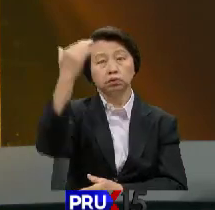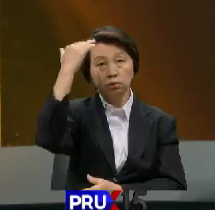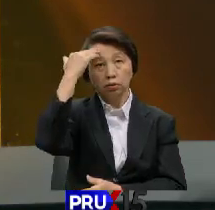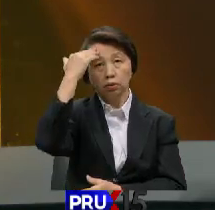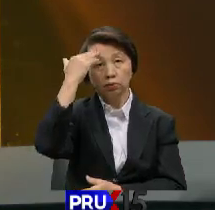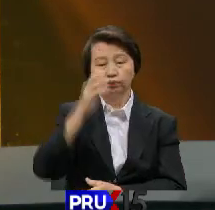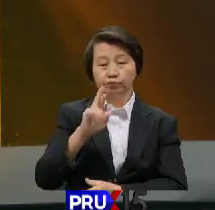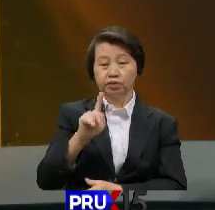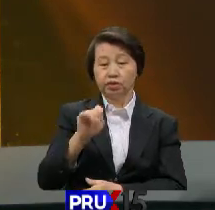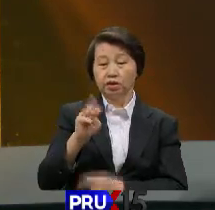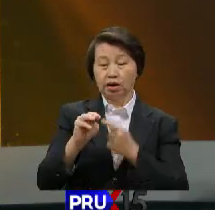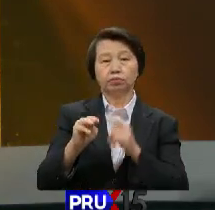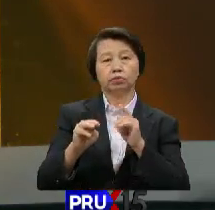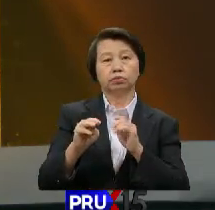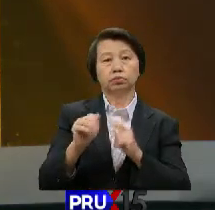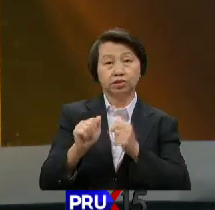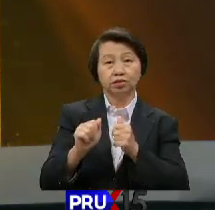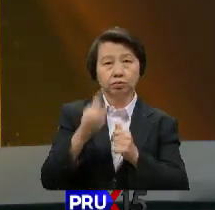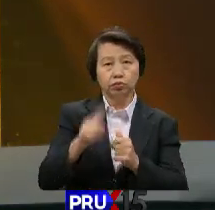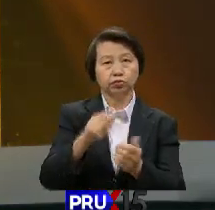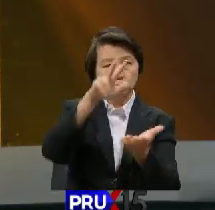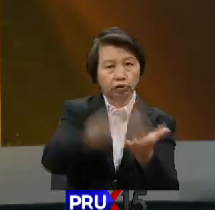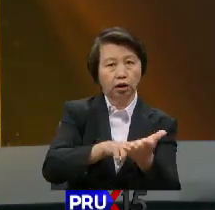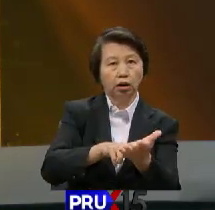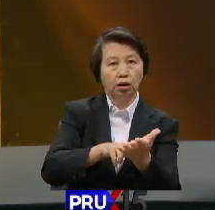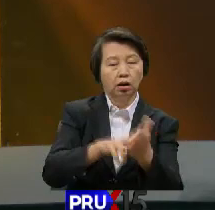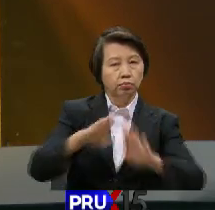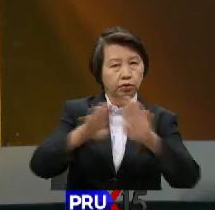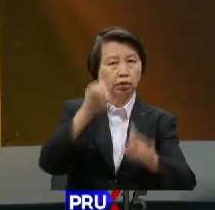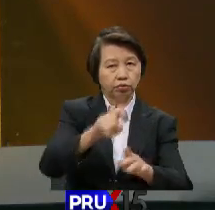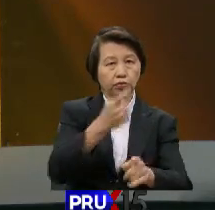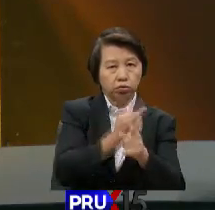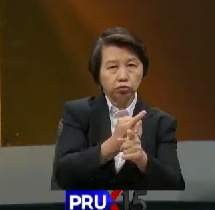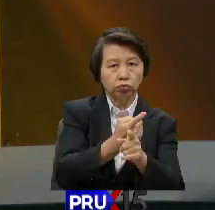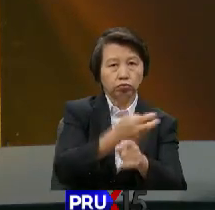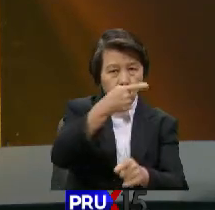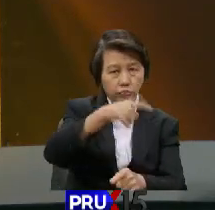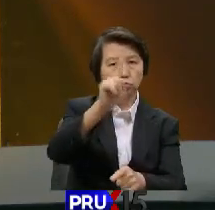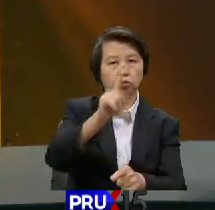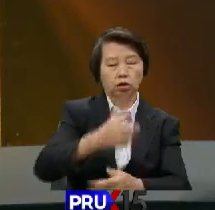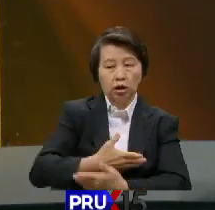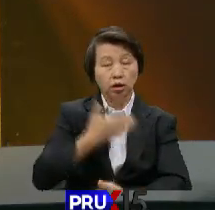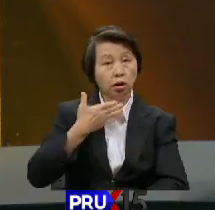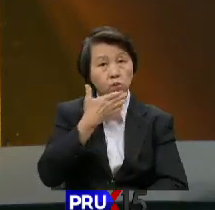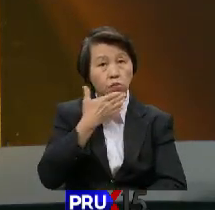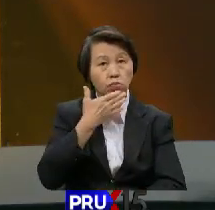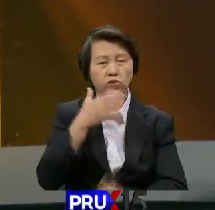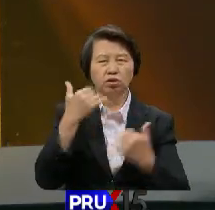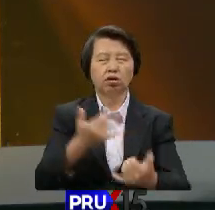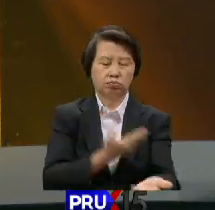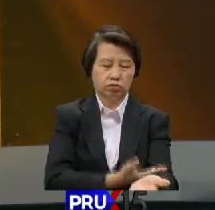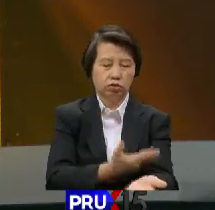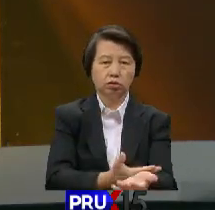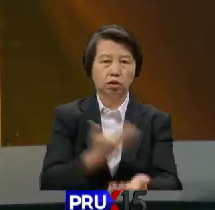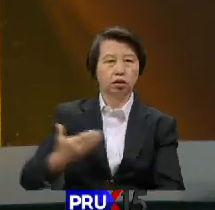arti McD utamakan kesayangan berita dan kangen anak muda malah kadang generasi